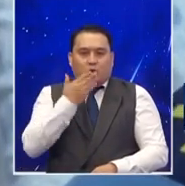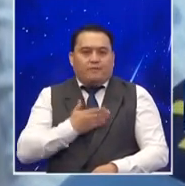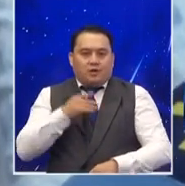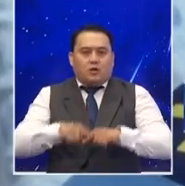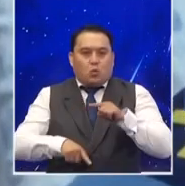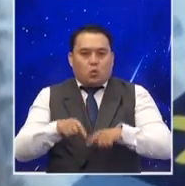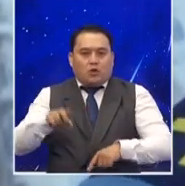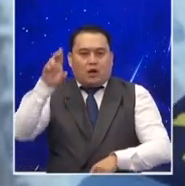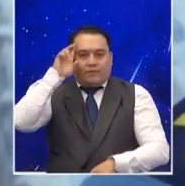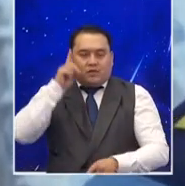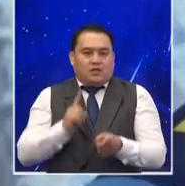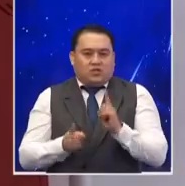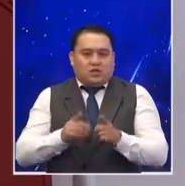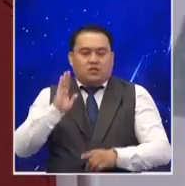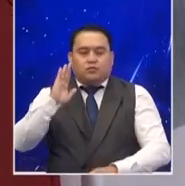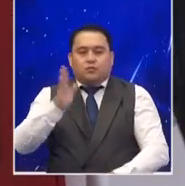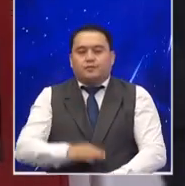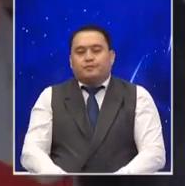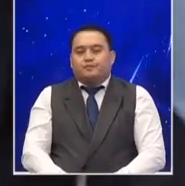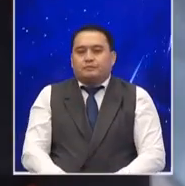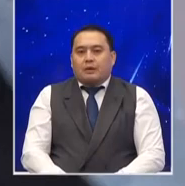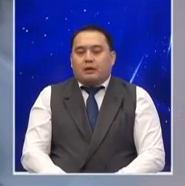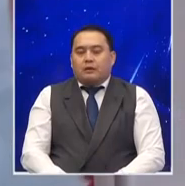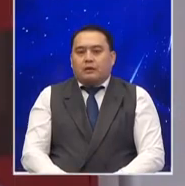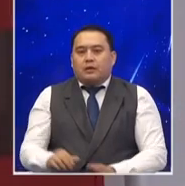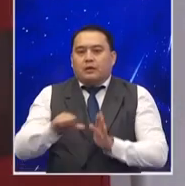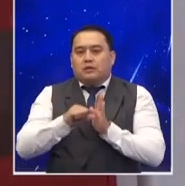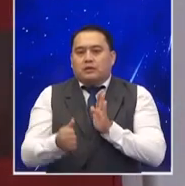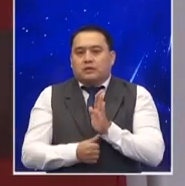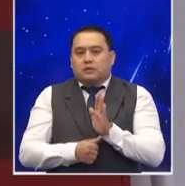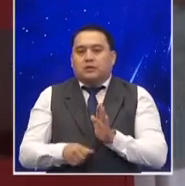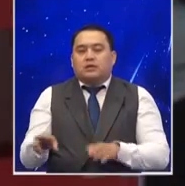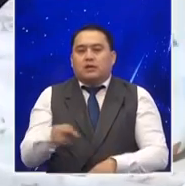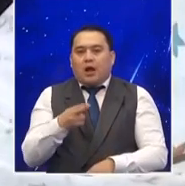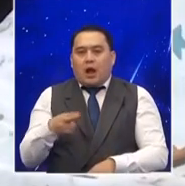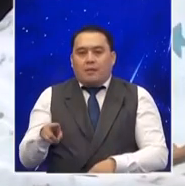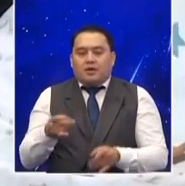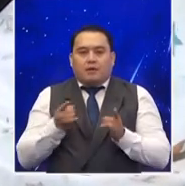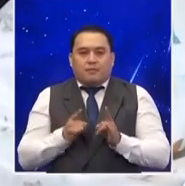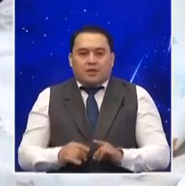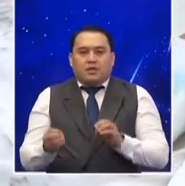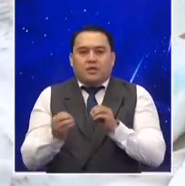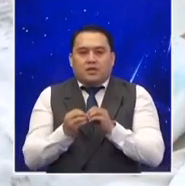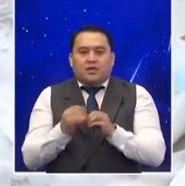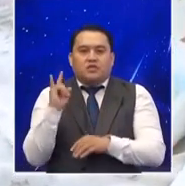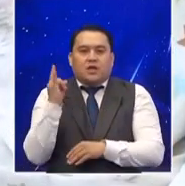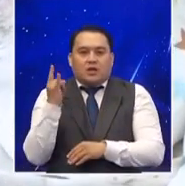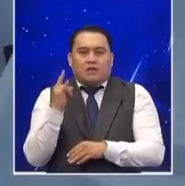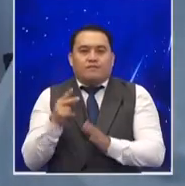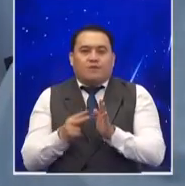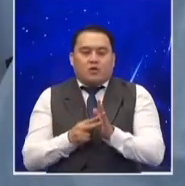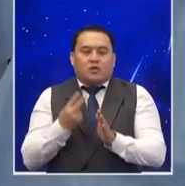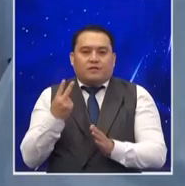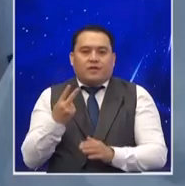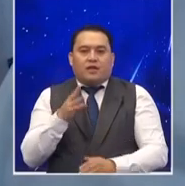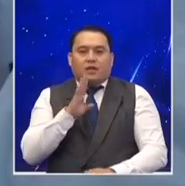патриотом этой страны настоящим. Сегодня, 16 декабря, в областном перинатальном центре на свет появилось 10 малышей. 8 мальчиков и